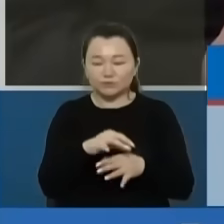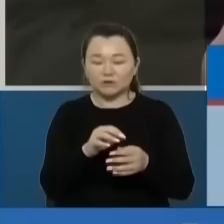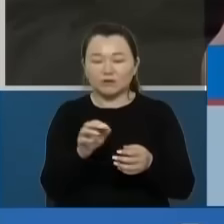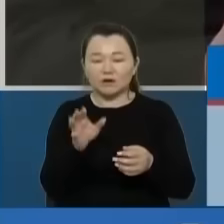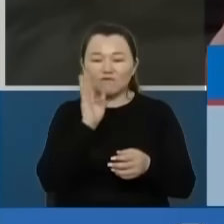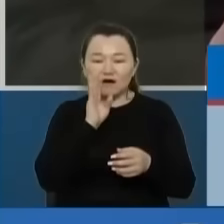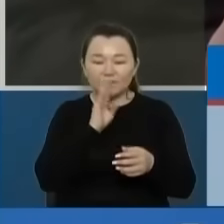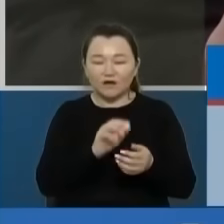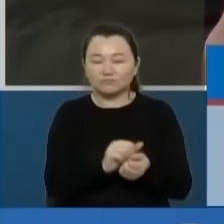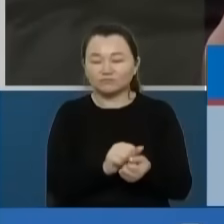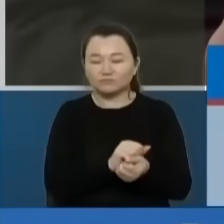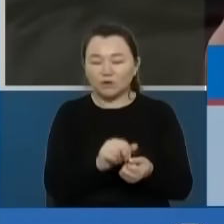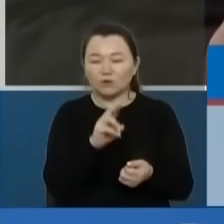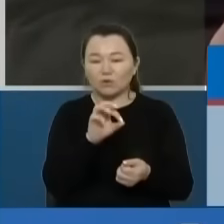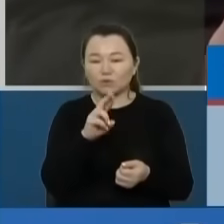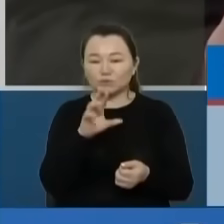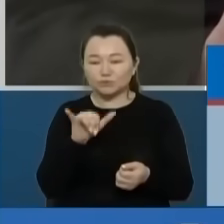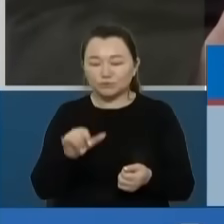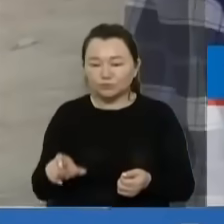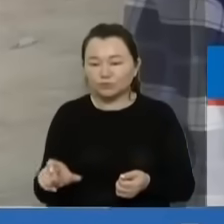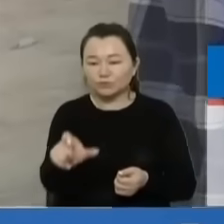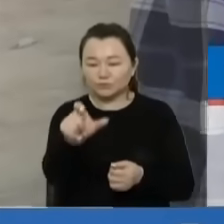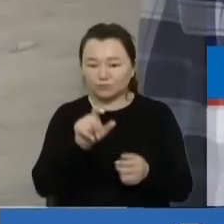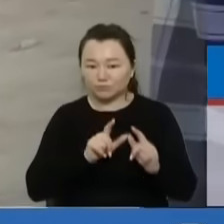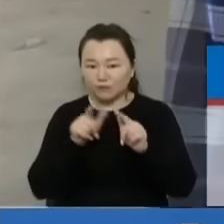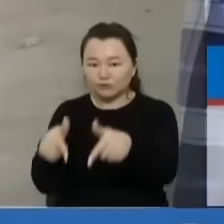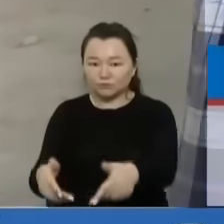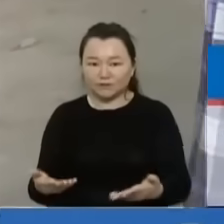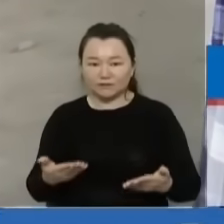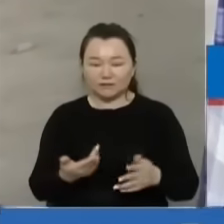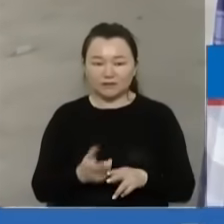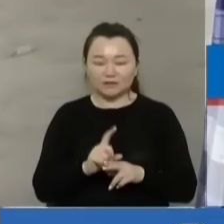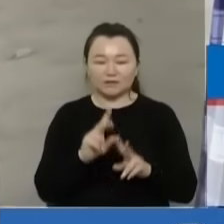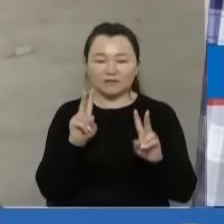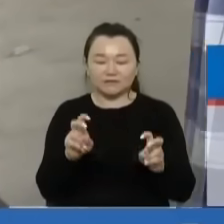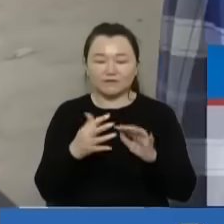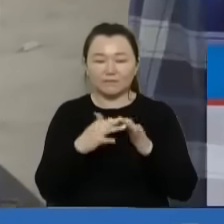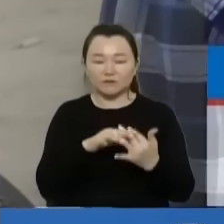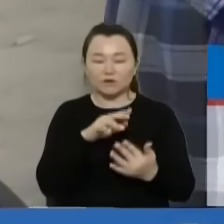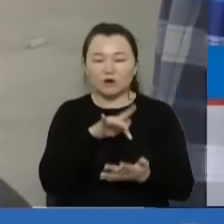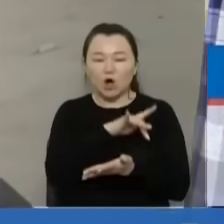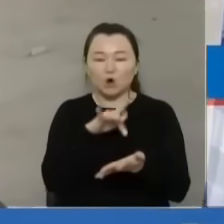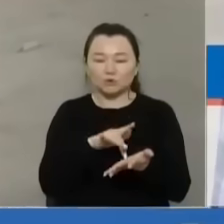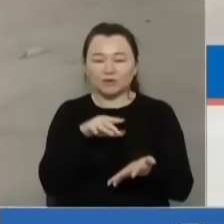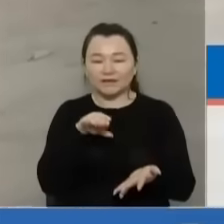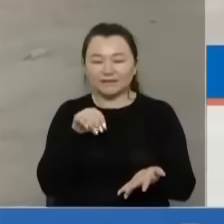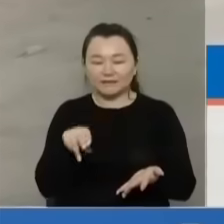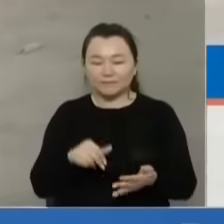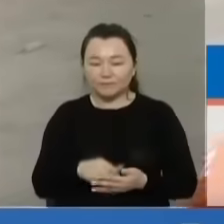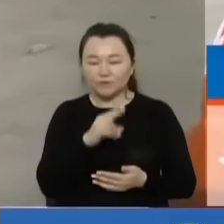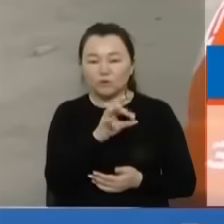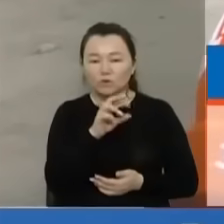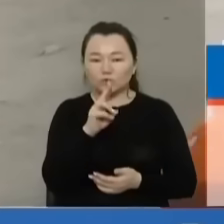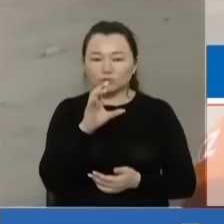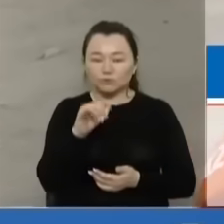су краны арқылы Көксу өзеніне құйылады, дейді қараша. Это называется поселок городского типа, да? Біз Көксу